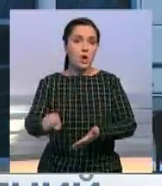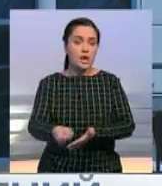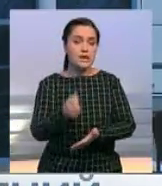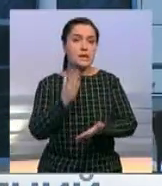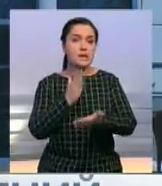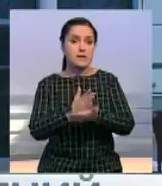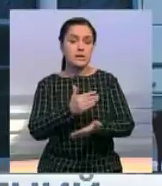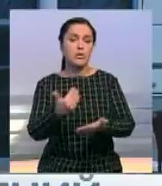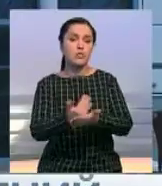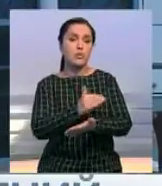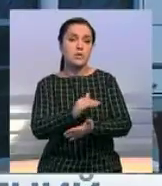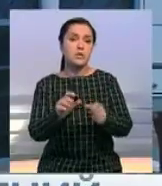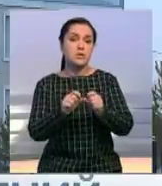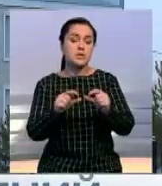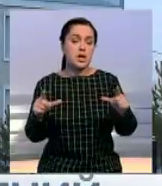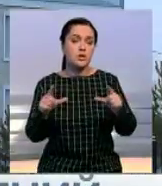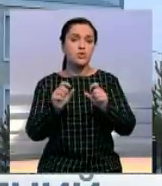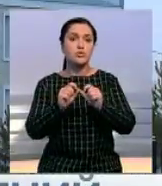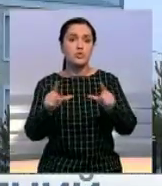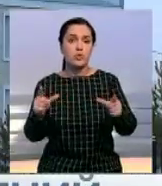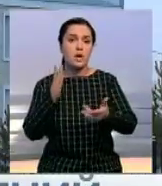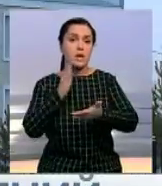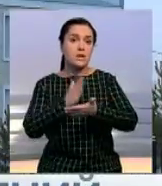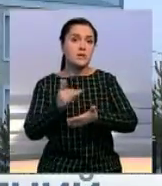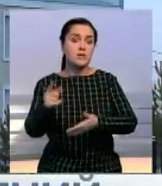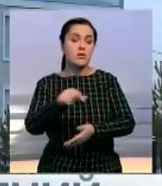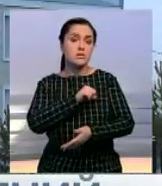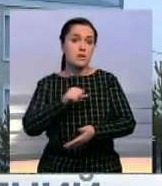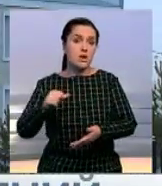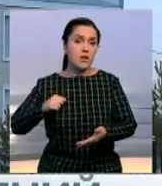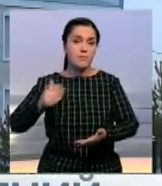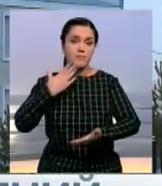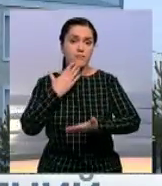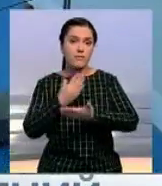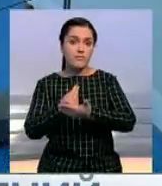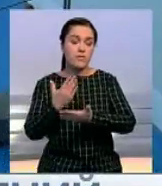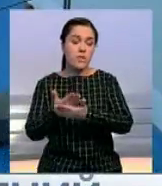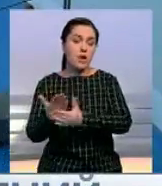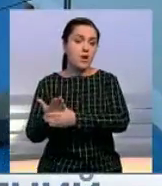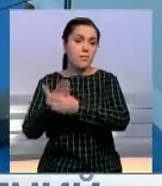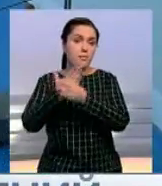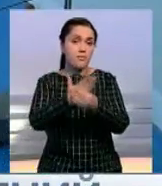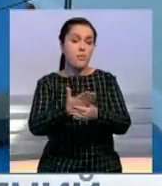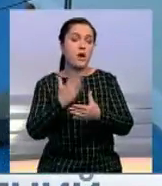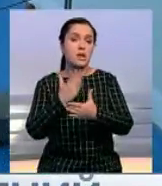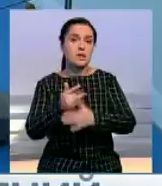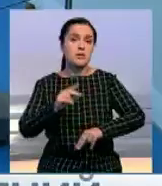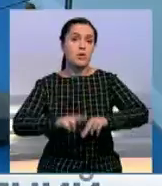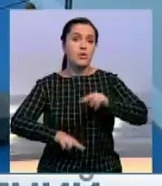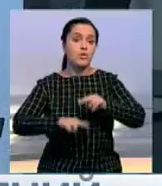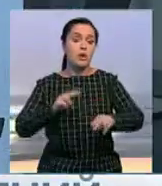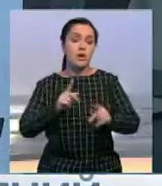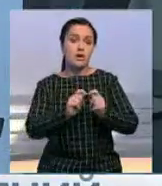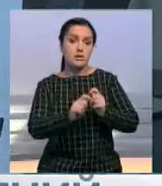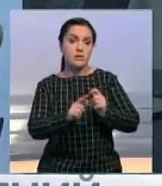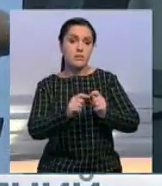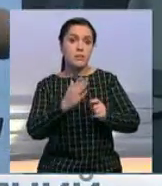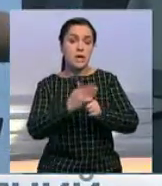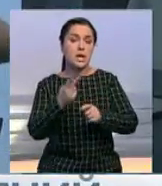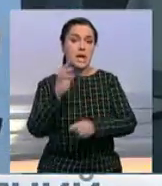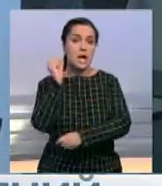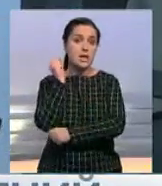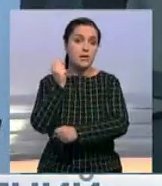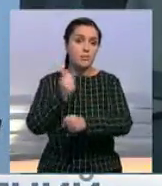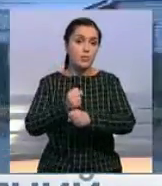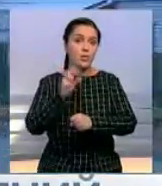сад и школа. Все это на селе появилось благодаря руководству местного командитного товарищества. В этом году для рабочих ферму построили сразу